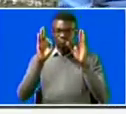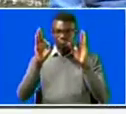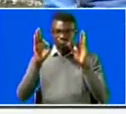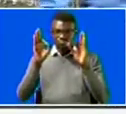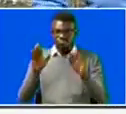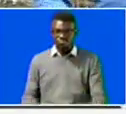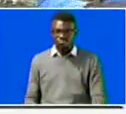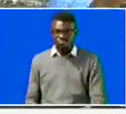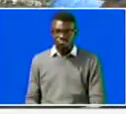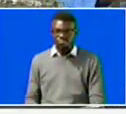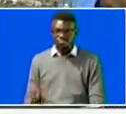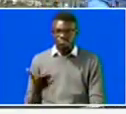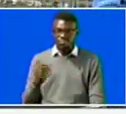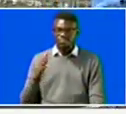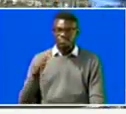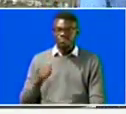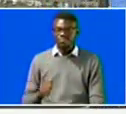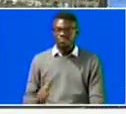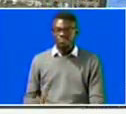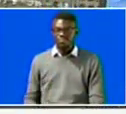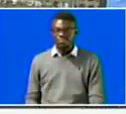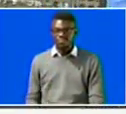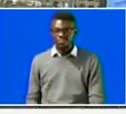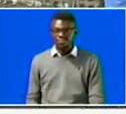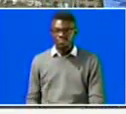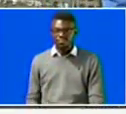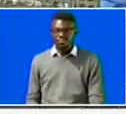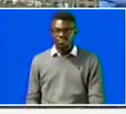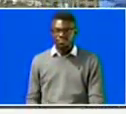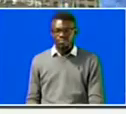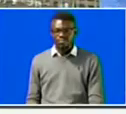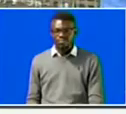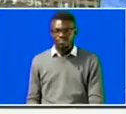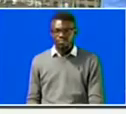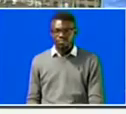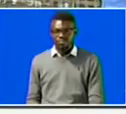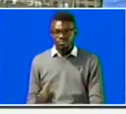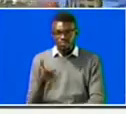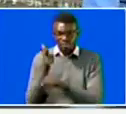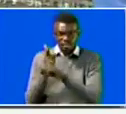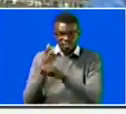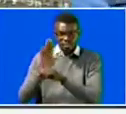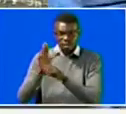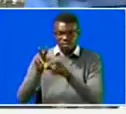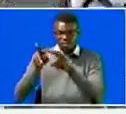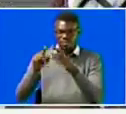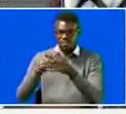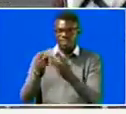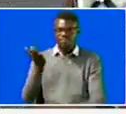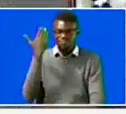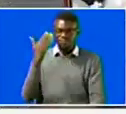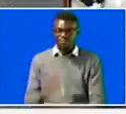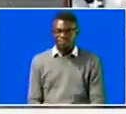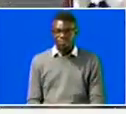Uzee bado. Haya. Bado biki jana. Ndio na nguvu moja. Hii ndo kamera yako, unaweza anza. All